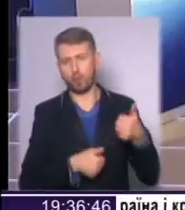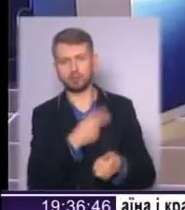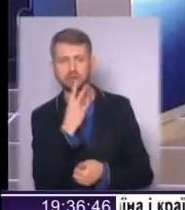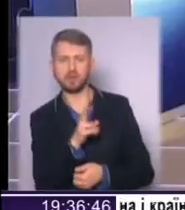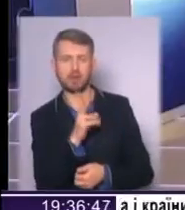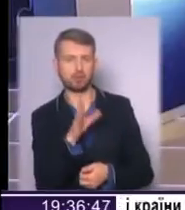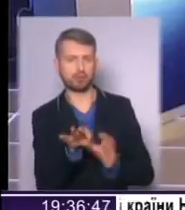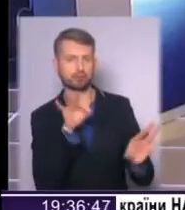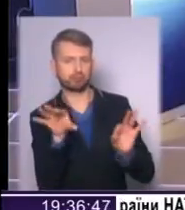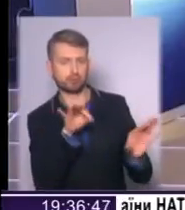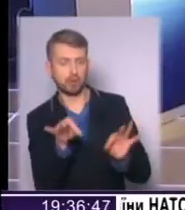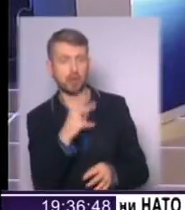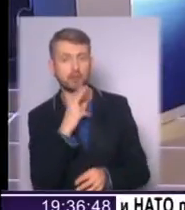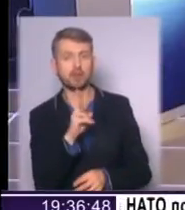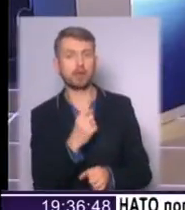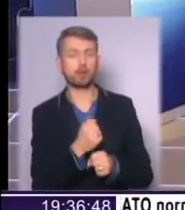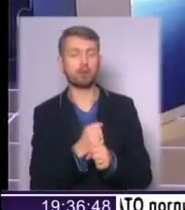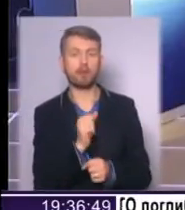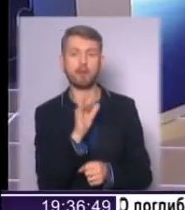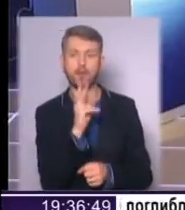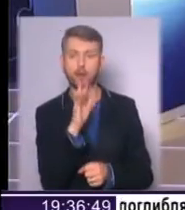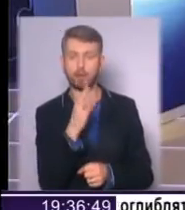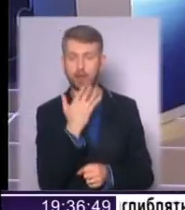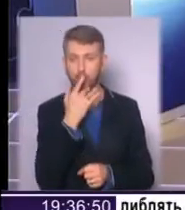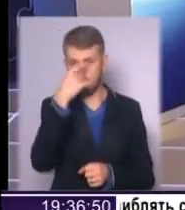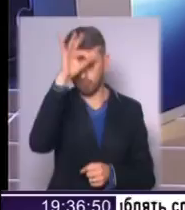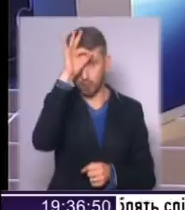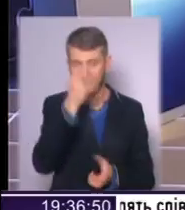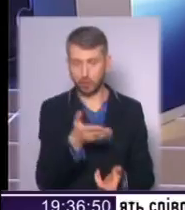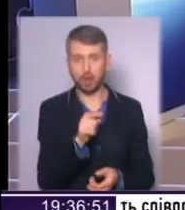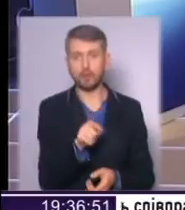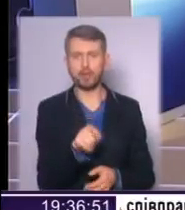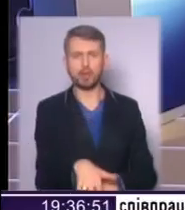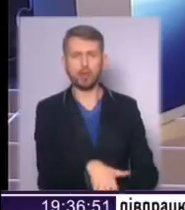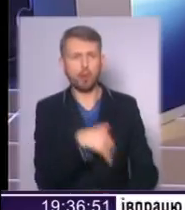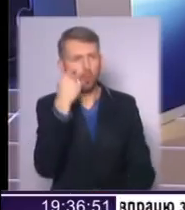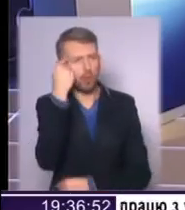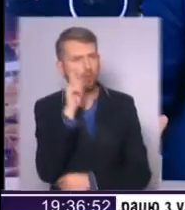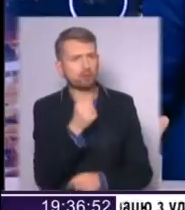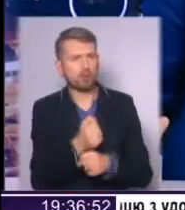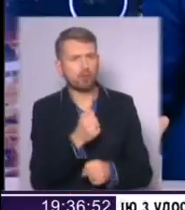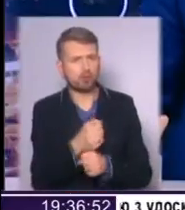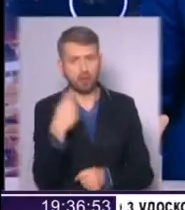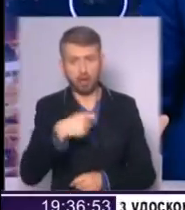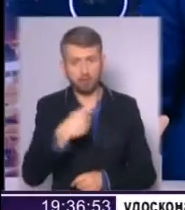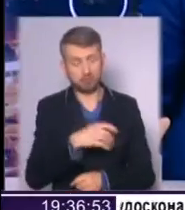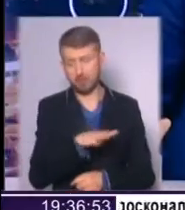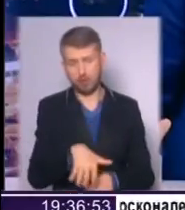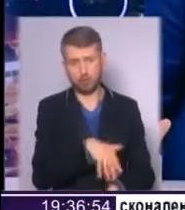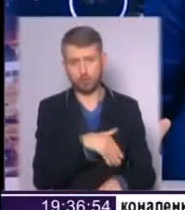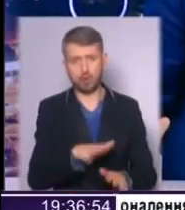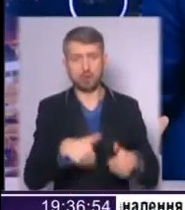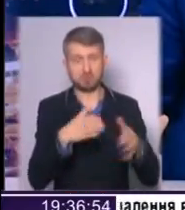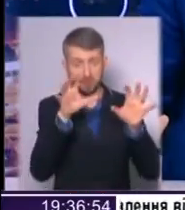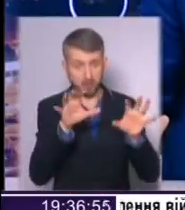буде відбуватися. От дивіться, як чинив Аваков, наприклад, з Національною поліцією. Він довго думав, що робити з даїшниками. Недовго. Вніс відповідні законодавчі